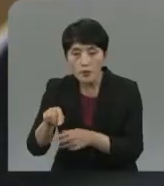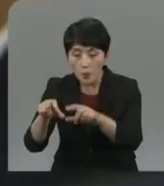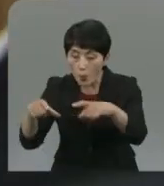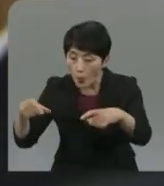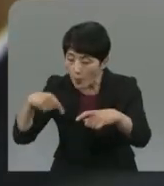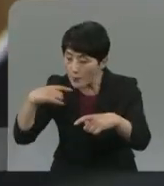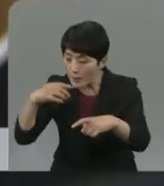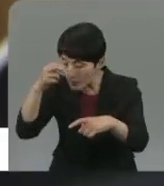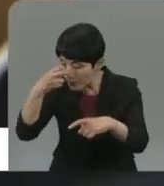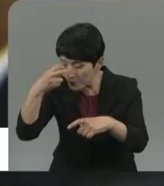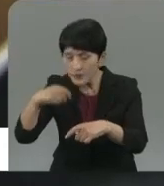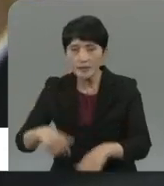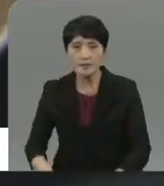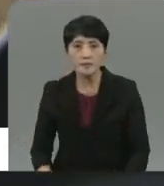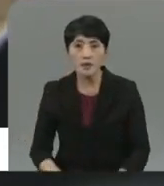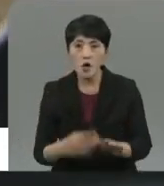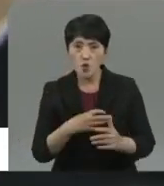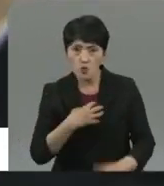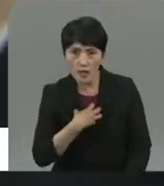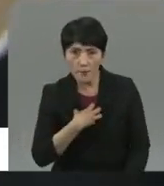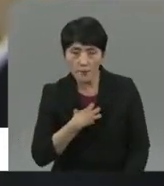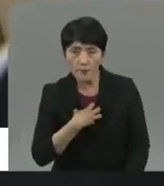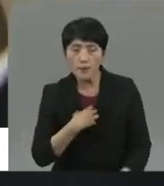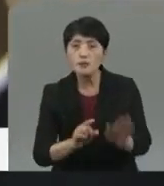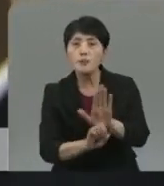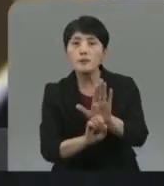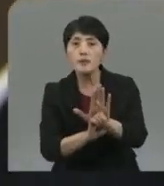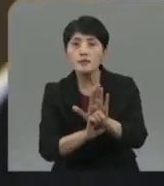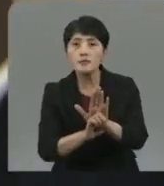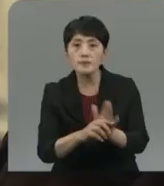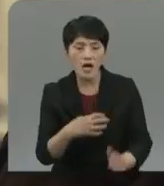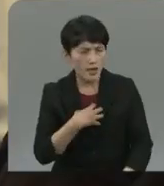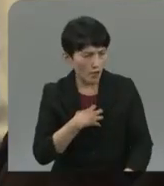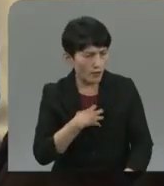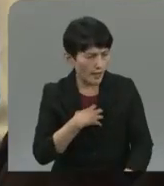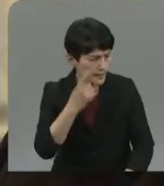所依然运营，并提供治疗剂和预防接